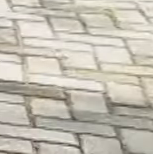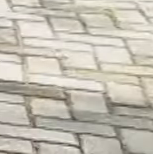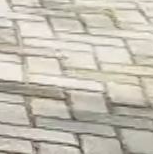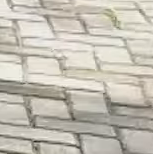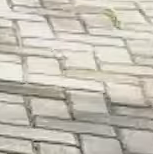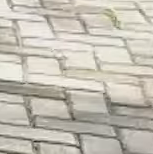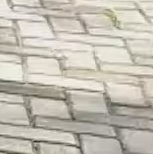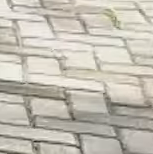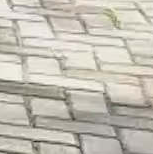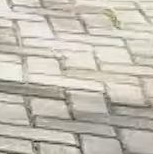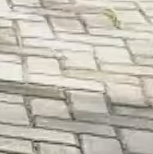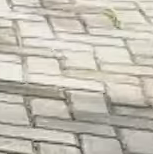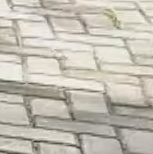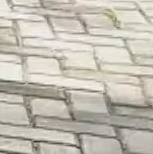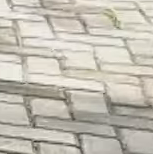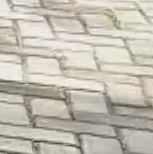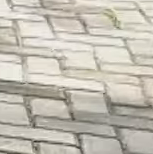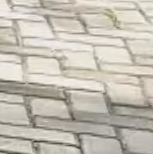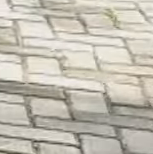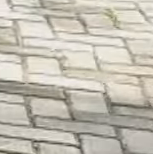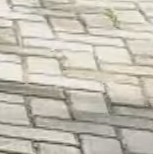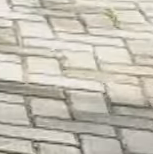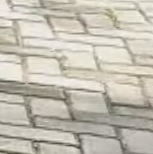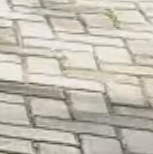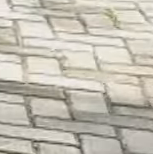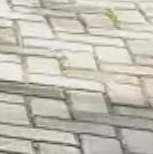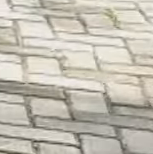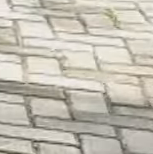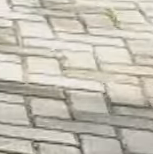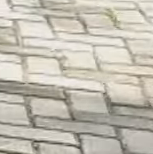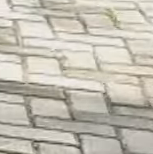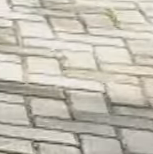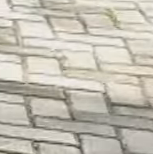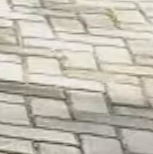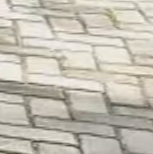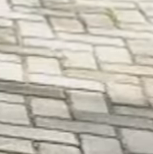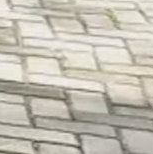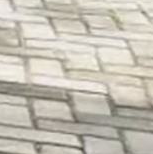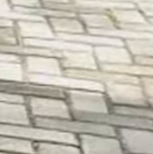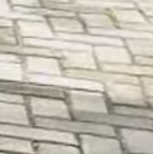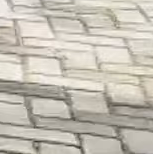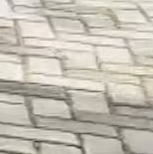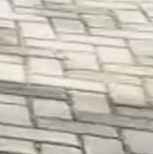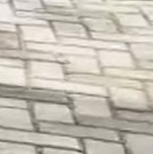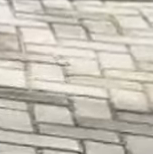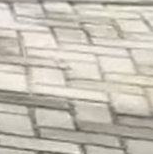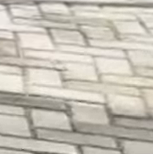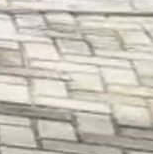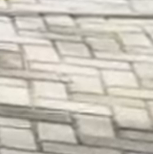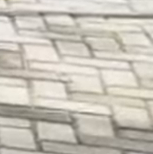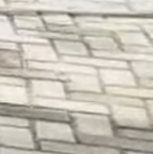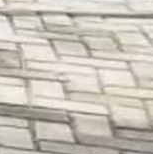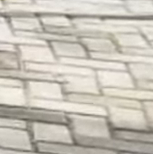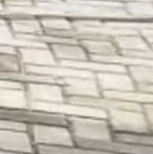audiensi terbuka di minggu kemarin di hari Senin, telah melakukan audiensi terbuka gitu. Kemudian kemarin juga